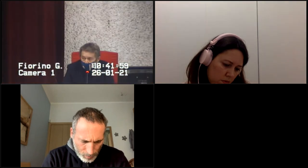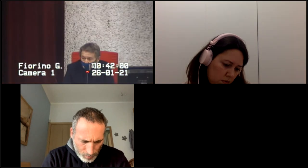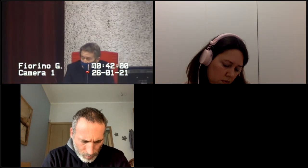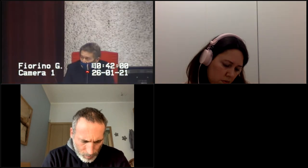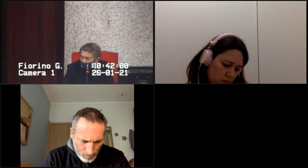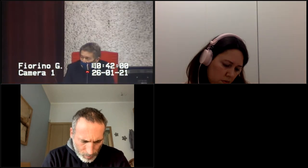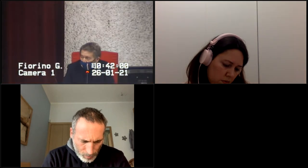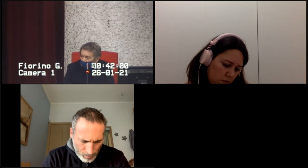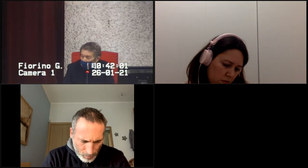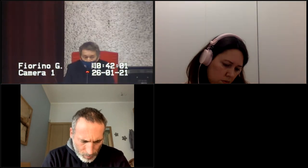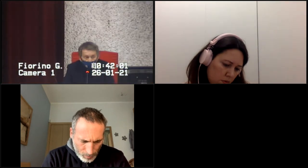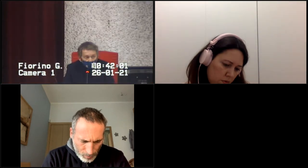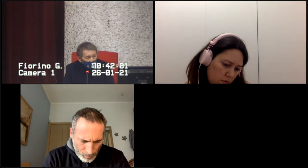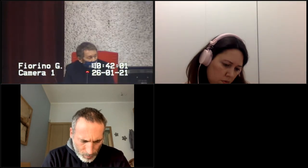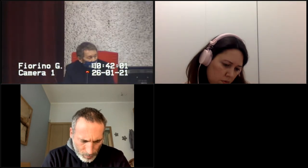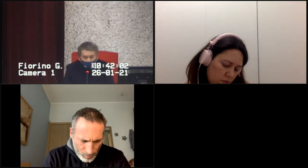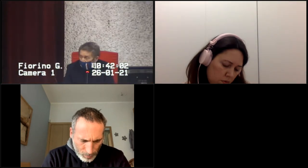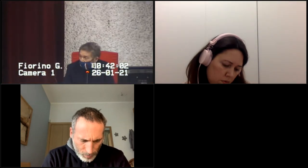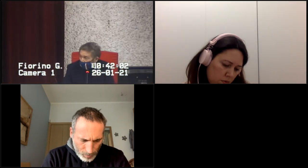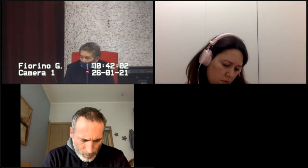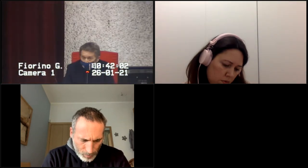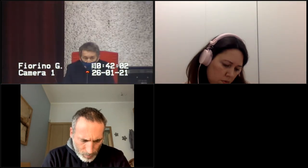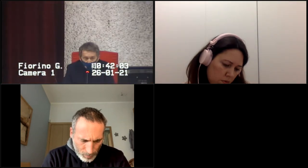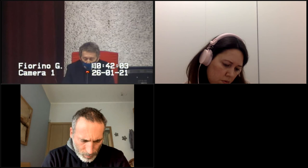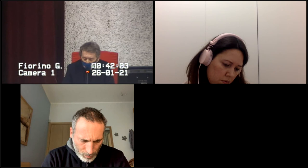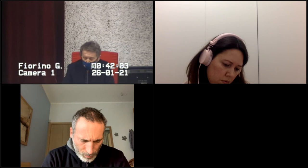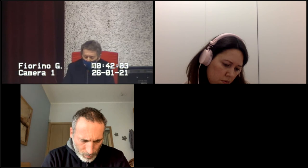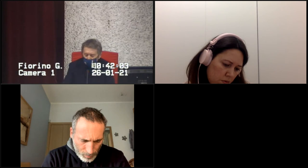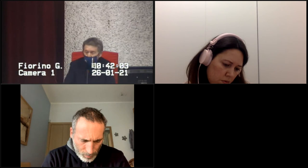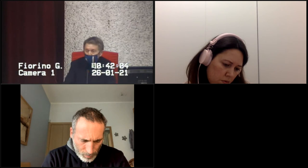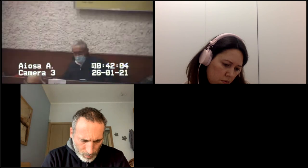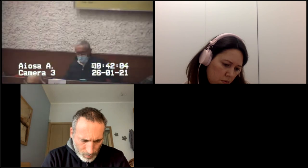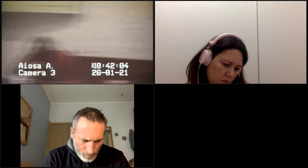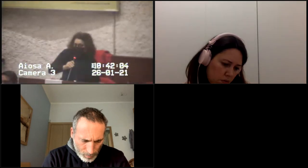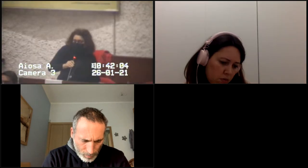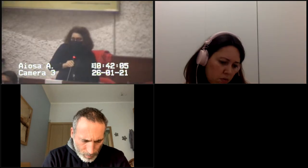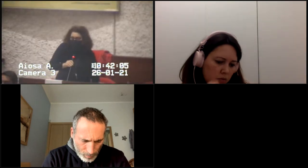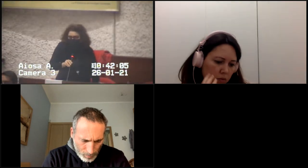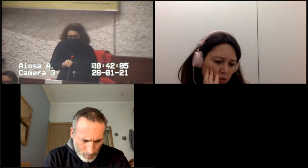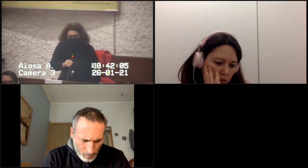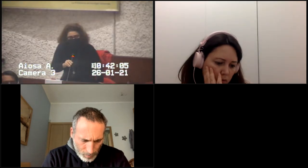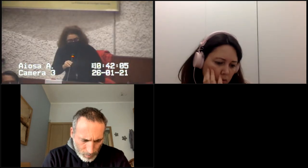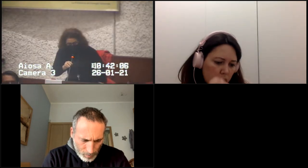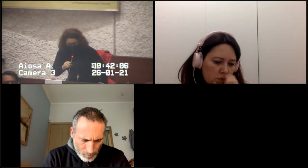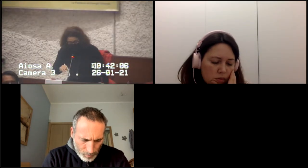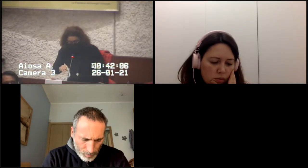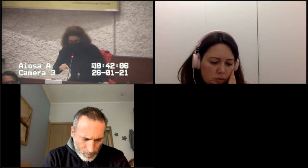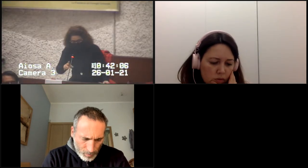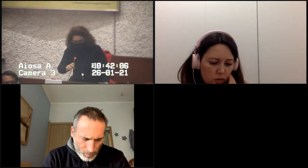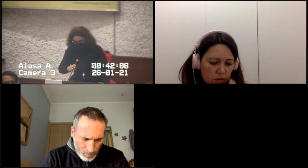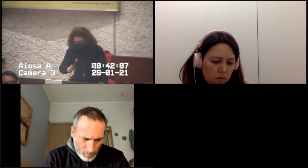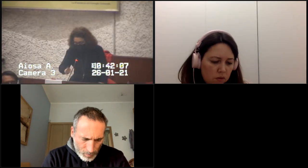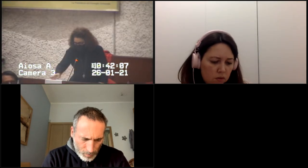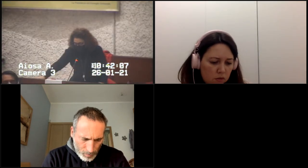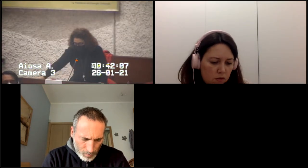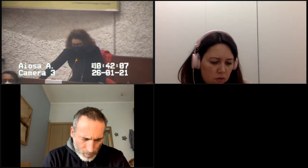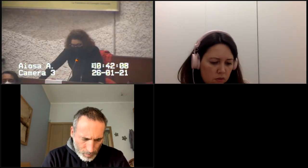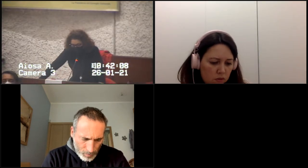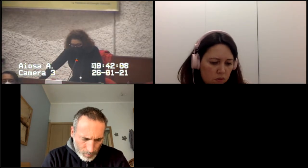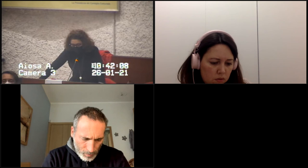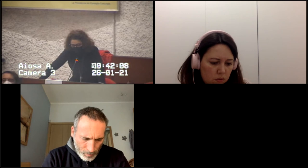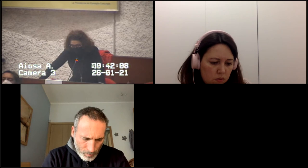Sono altri interventi? Consigliera Iosa, prego. Grazie Presidente, ma a onor